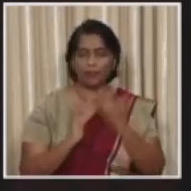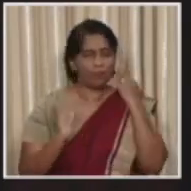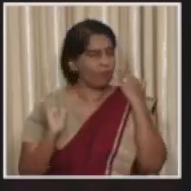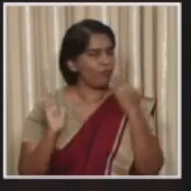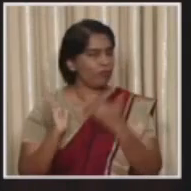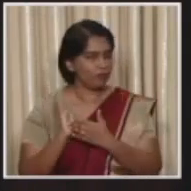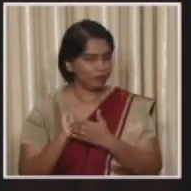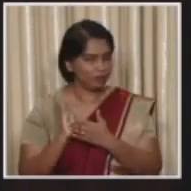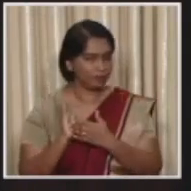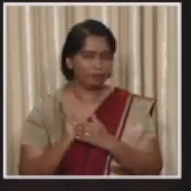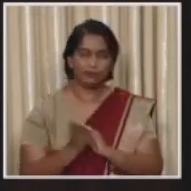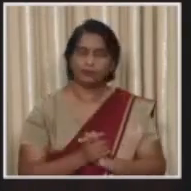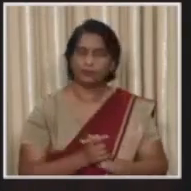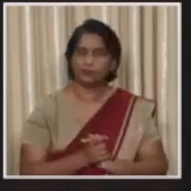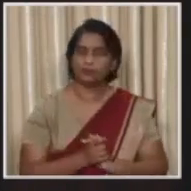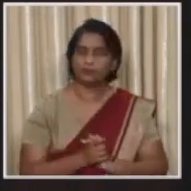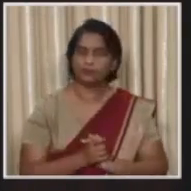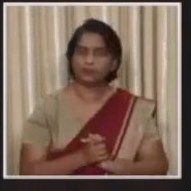සම්බන්ධයෙන්